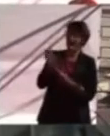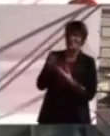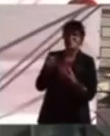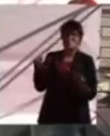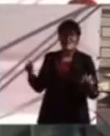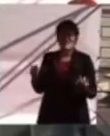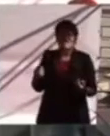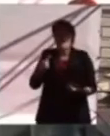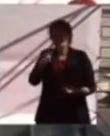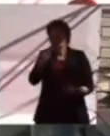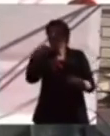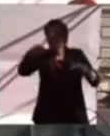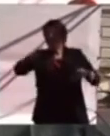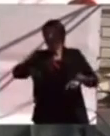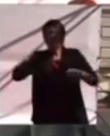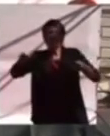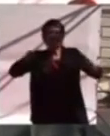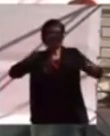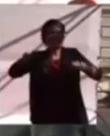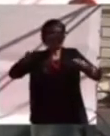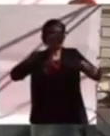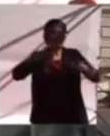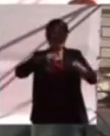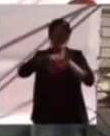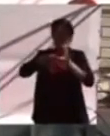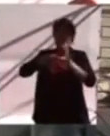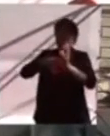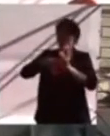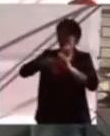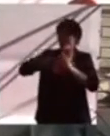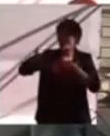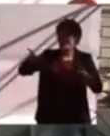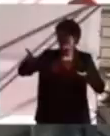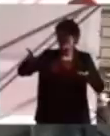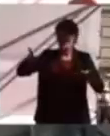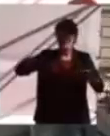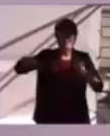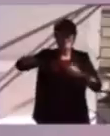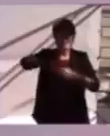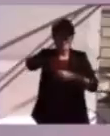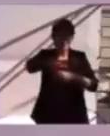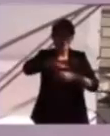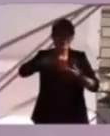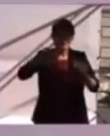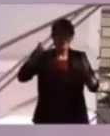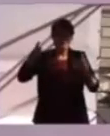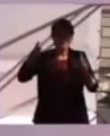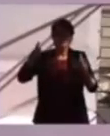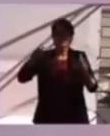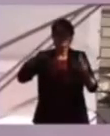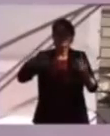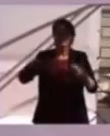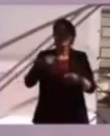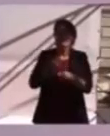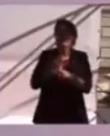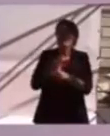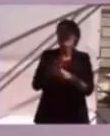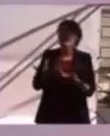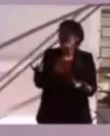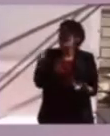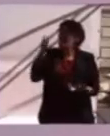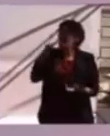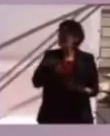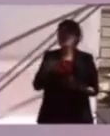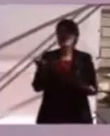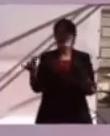problemi nei luoghi in cui e non si deve sentire da solo deve sentire attorno a sé il sistema che dà risposta